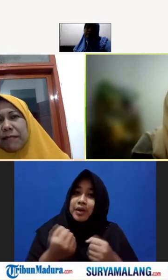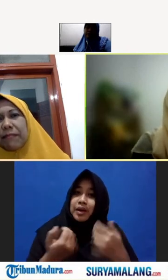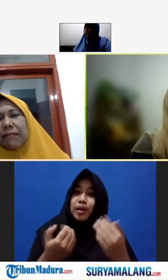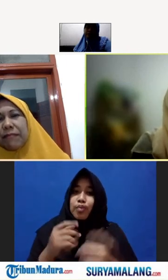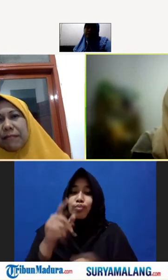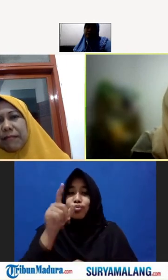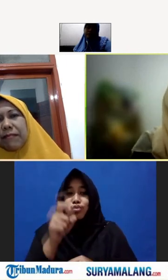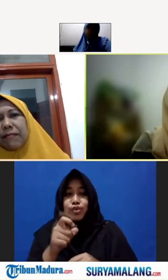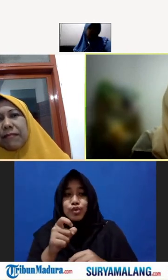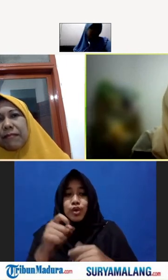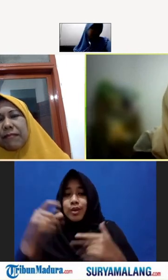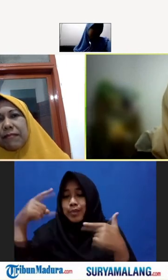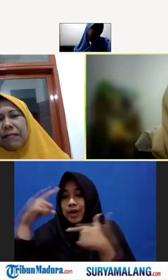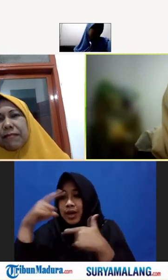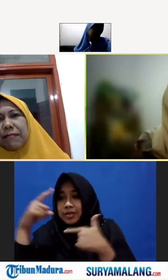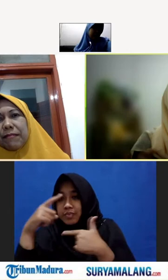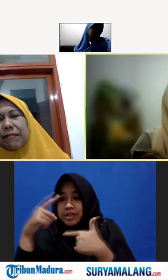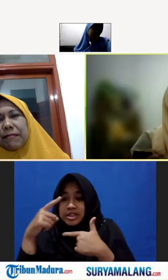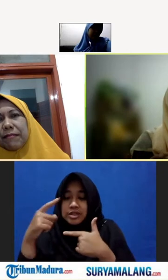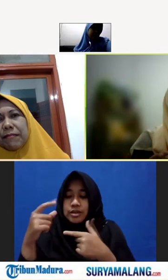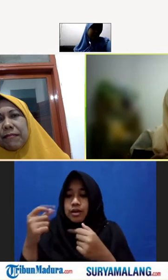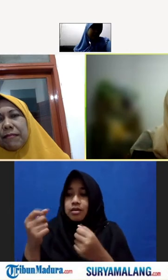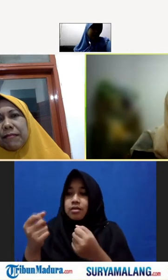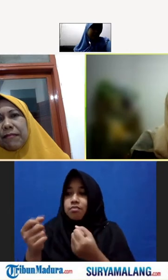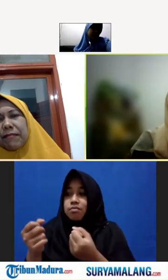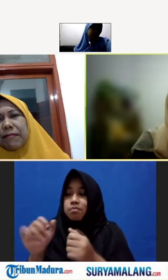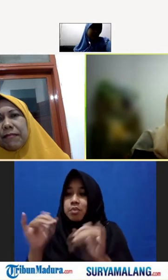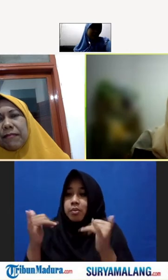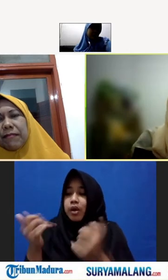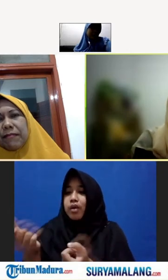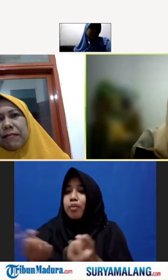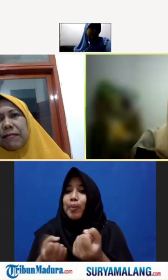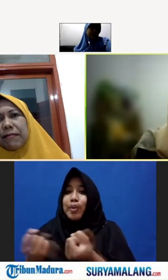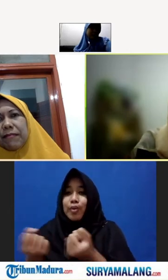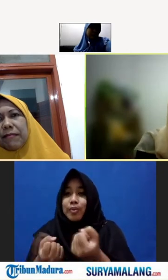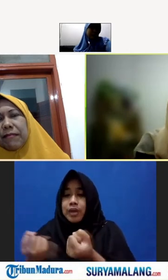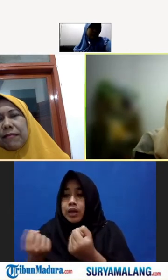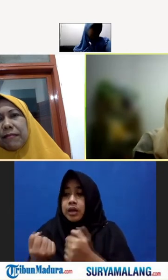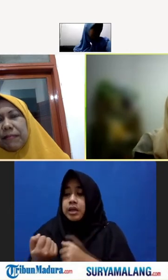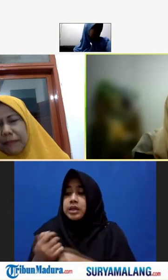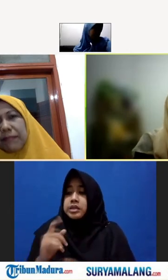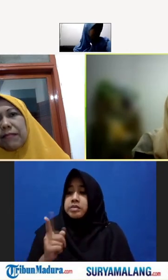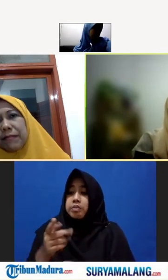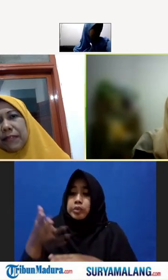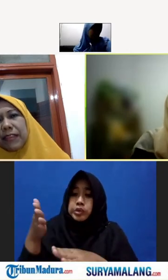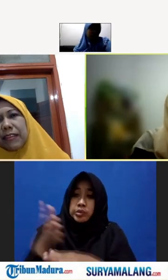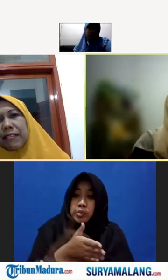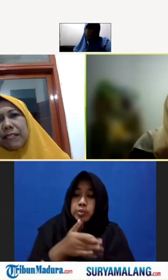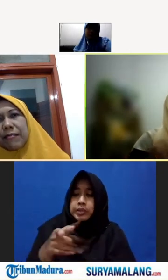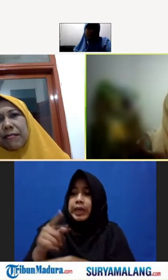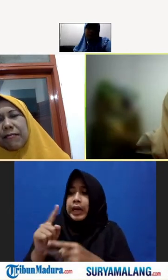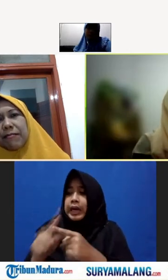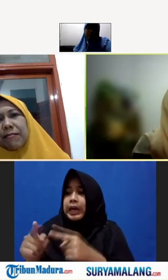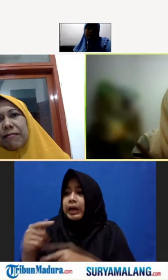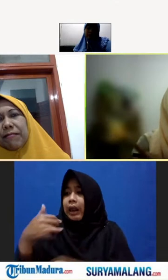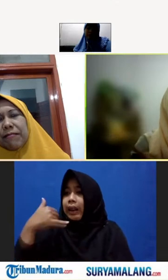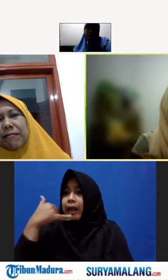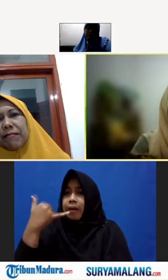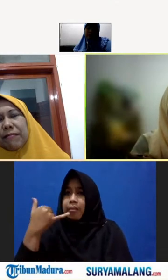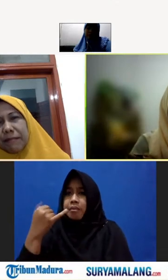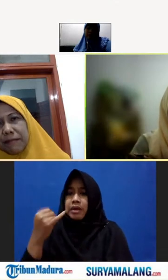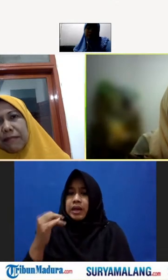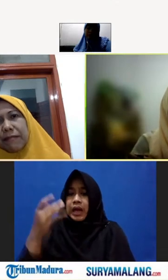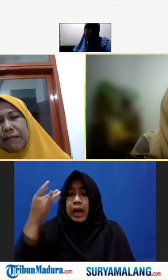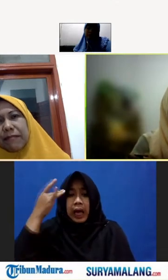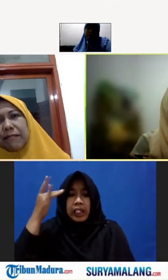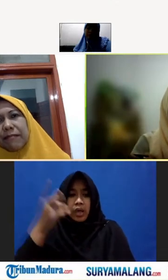main mobil-mobilan gitu. Karena selama ini dia lebih kenal handphone, dia nggak kenal dekat